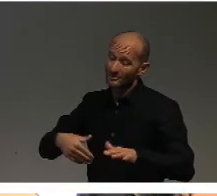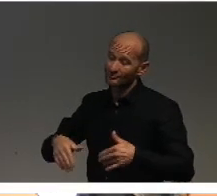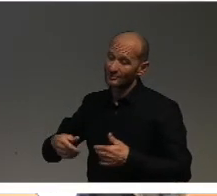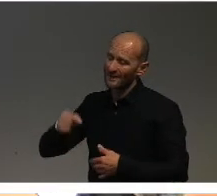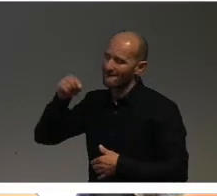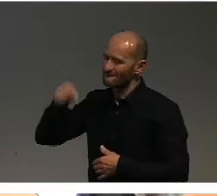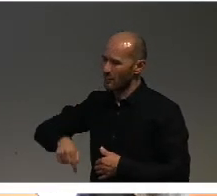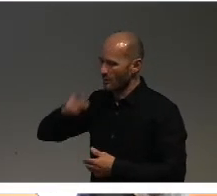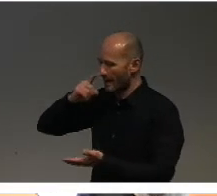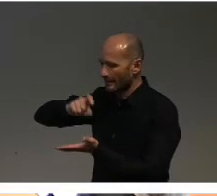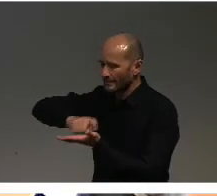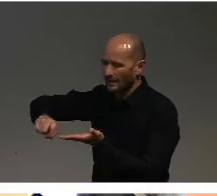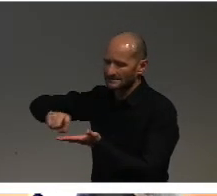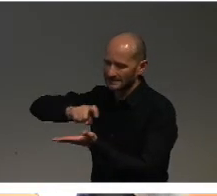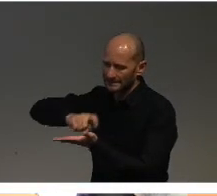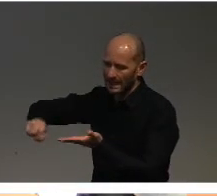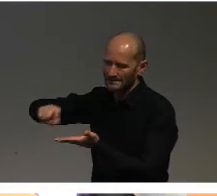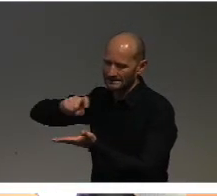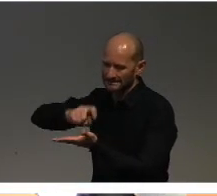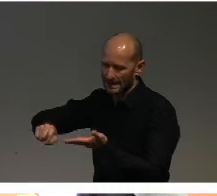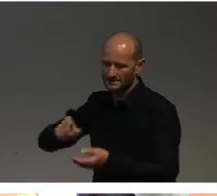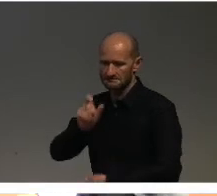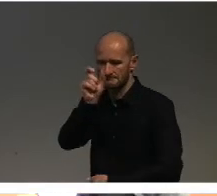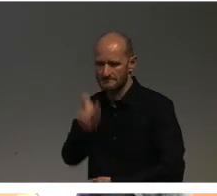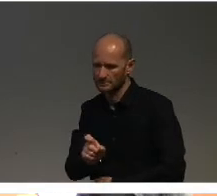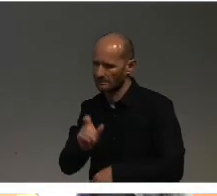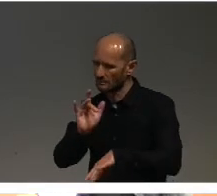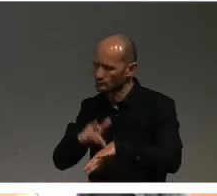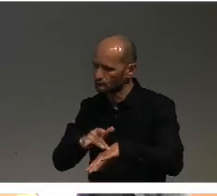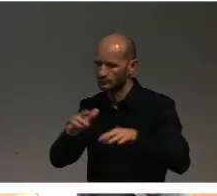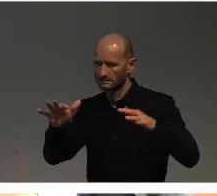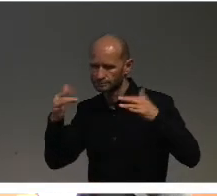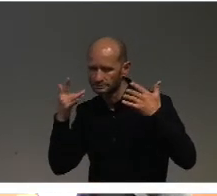expositions, donc faire des mesures et en tout cas, à minima, développer